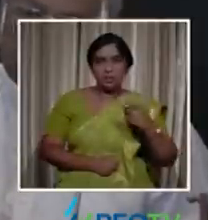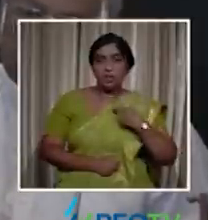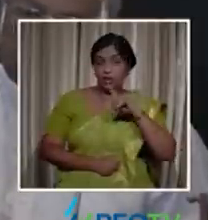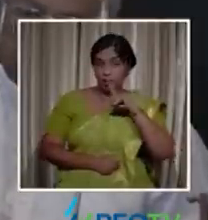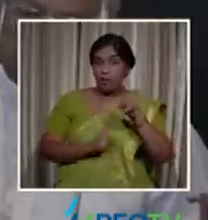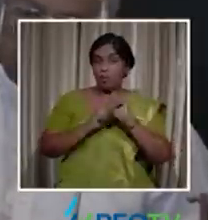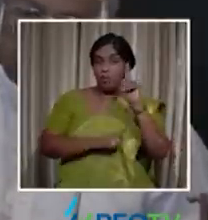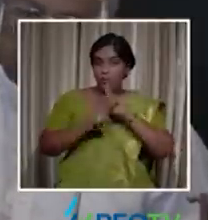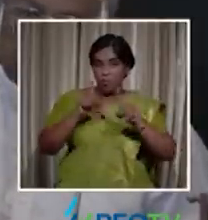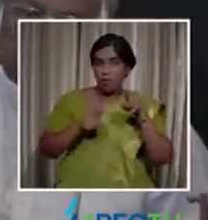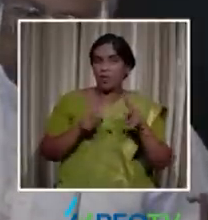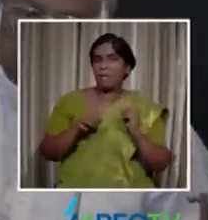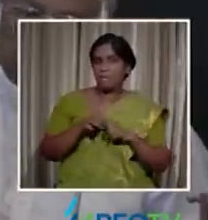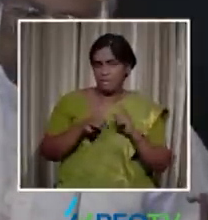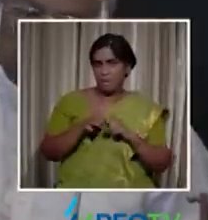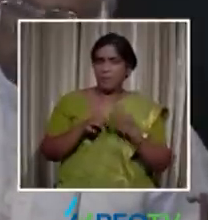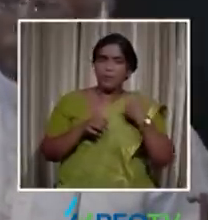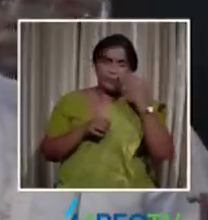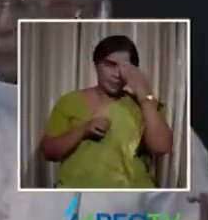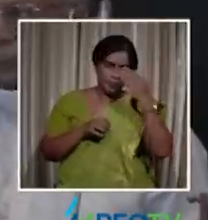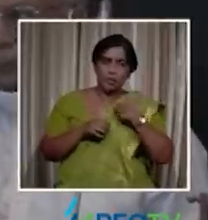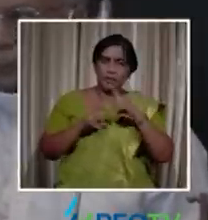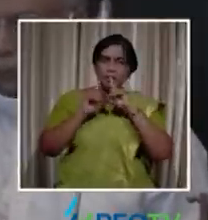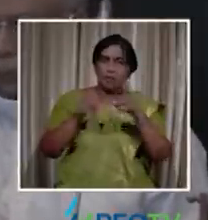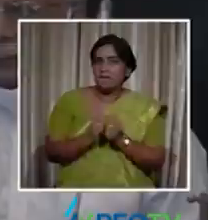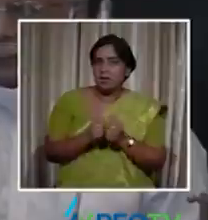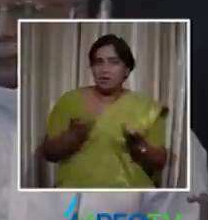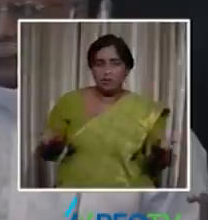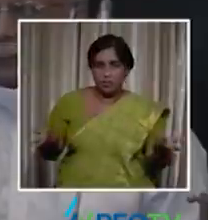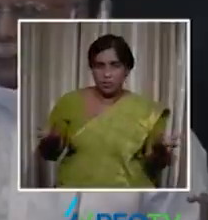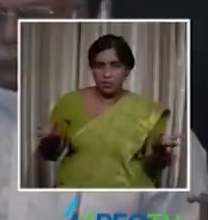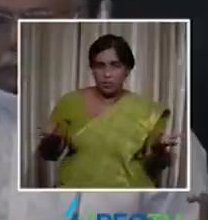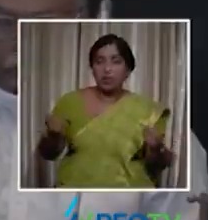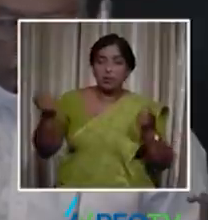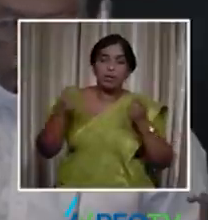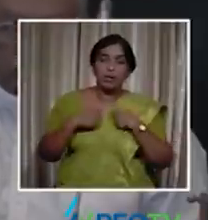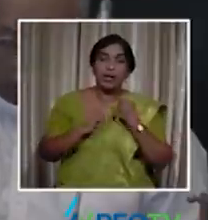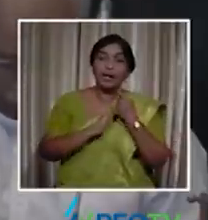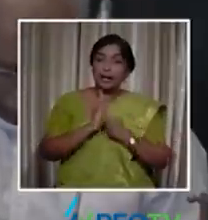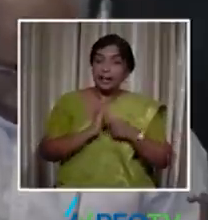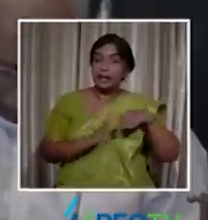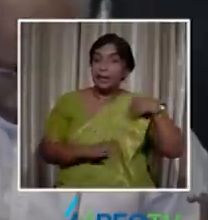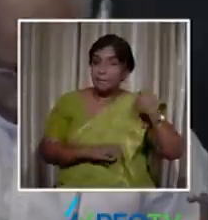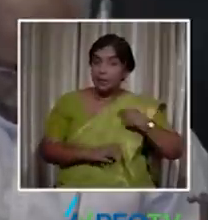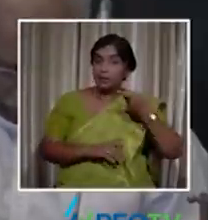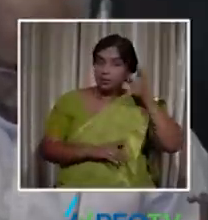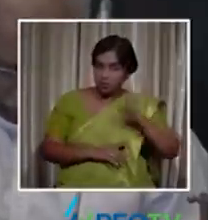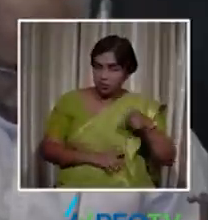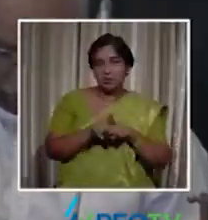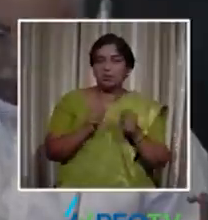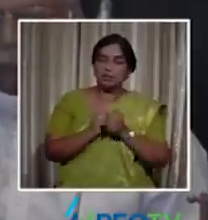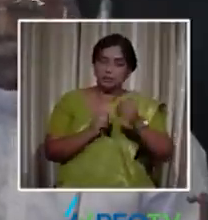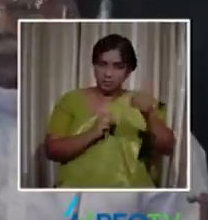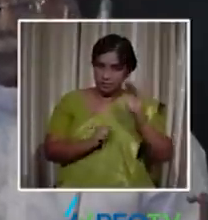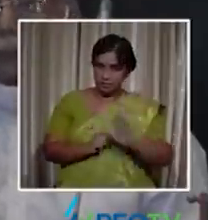පාර්ලිමේන්තුවේ මේ ප්‍රශ්නේ පැන නැගෙනවා කරුණාකරලා මට කියන්න මොකද්ද තත්ත්වය කියලා. එහෙනම් කිව්වා නීතිපතිතුමාගේ නියෝග ලබා තියෙනවා. ඒ අනුව